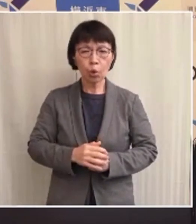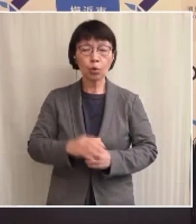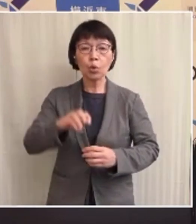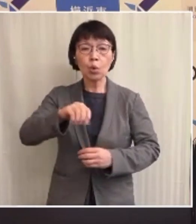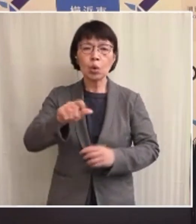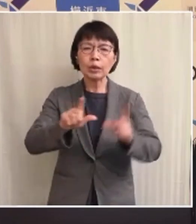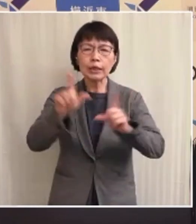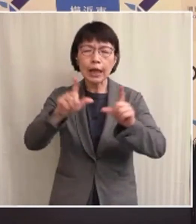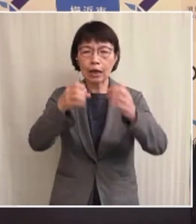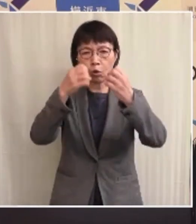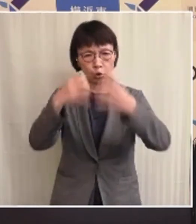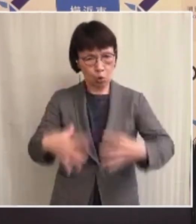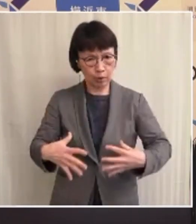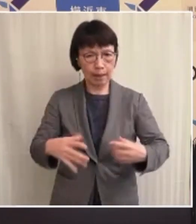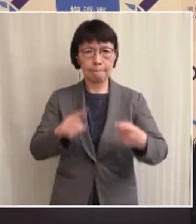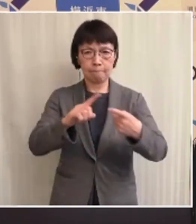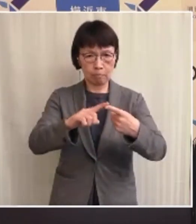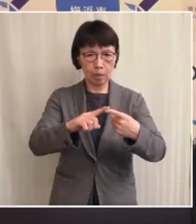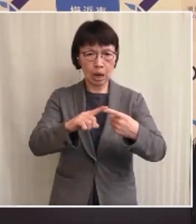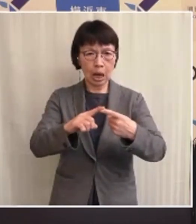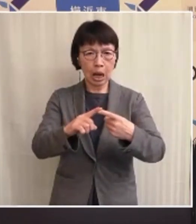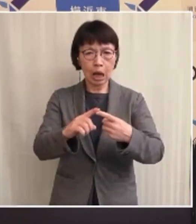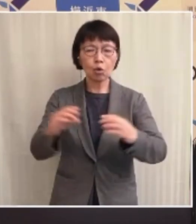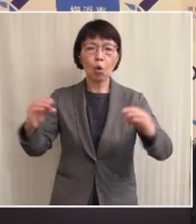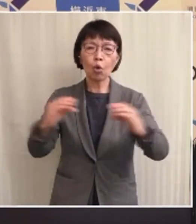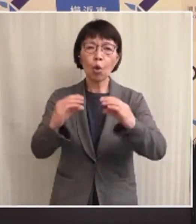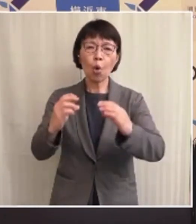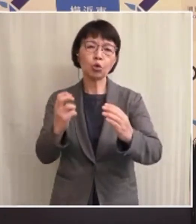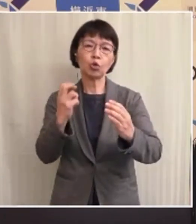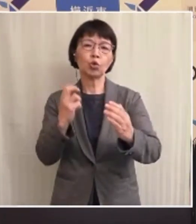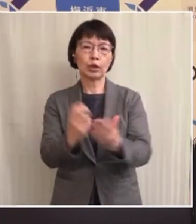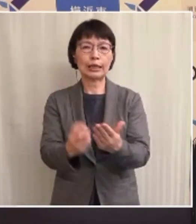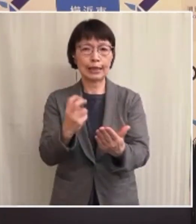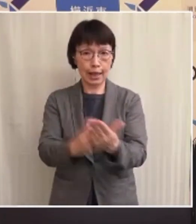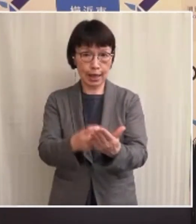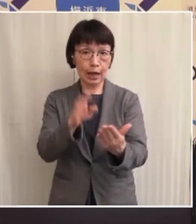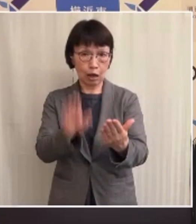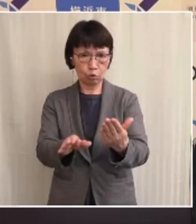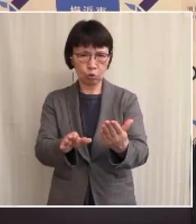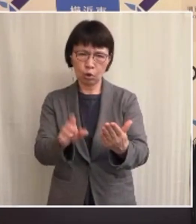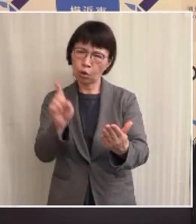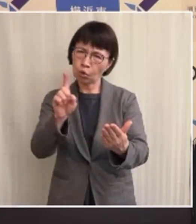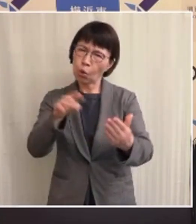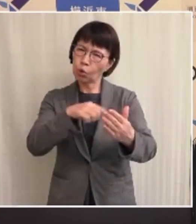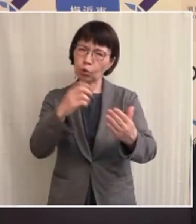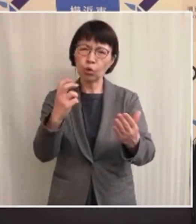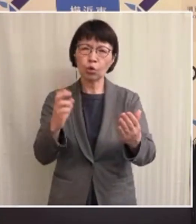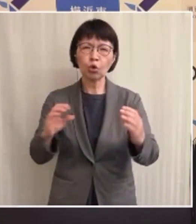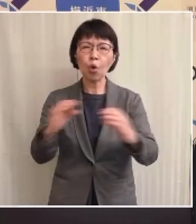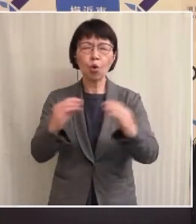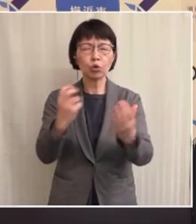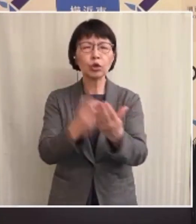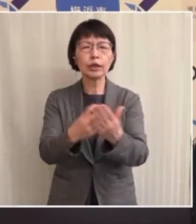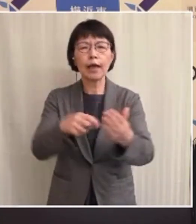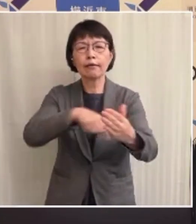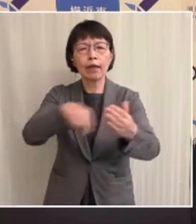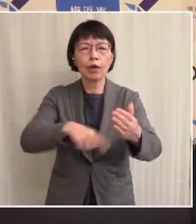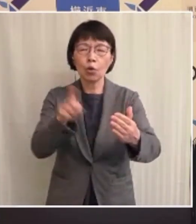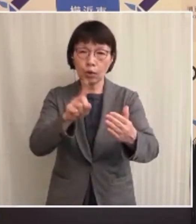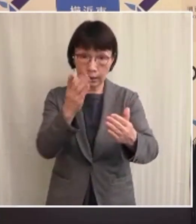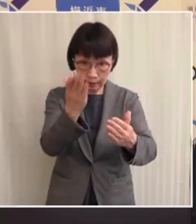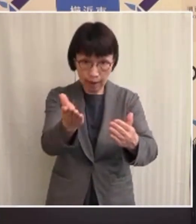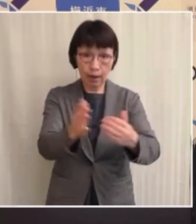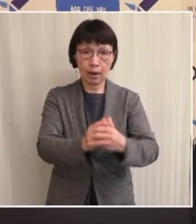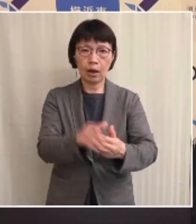的な条件、それから交通規制がありますので、そうどういった交通規制になっているのか、こういったことを